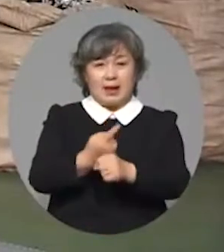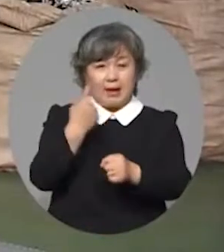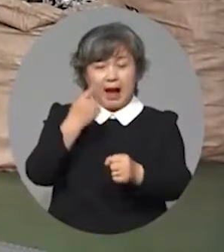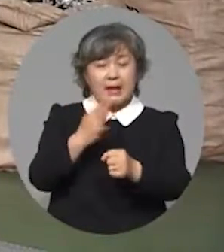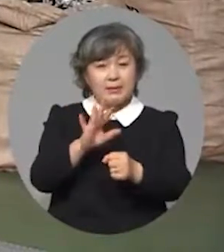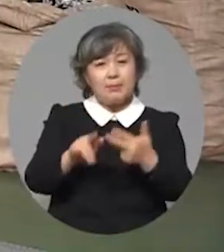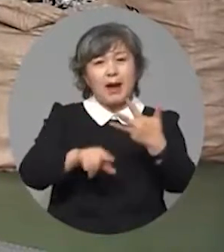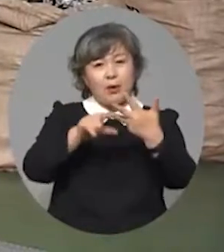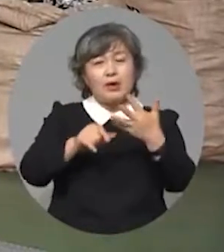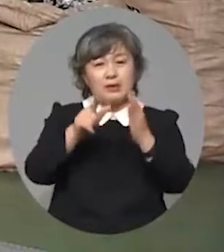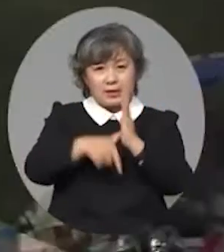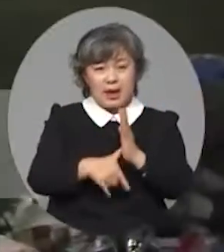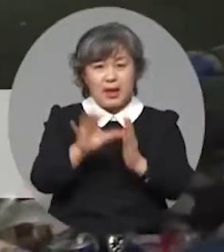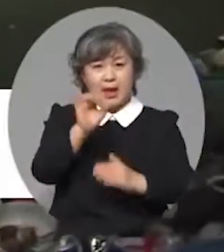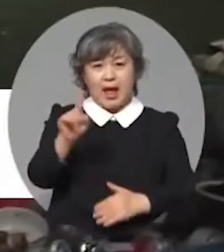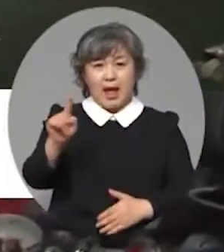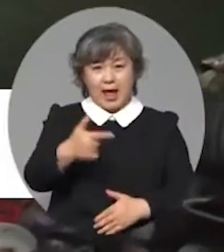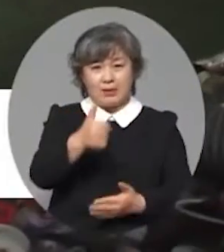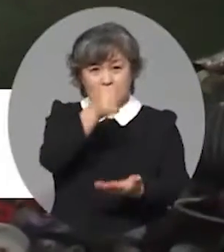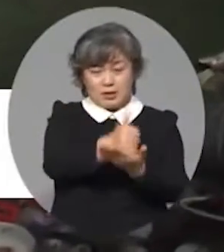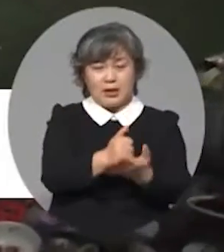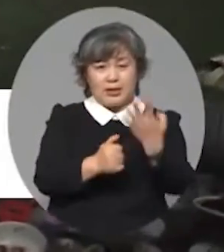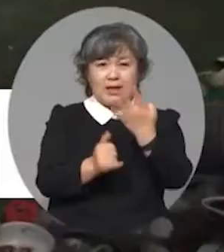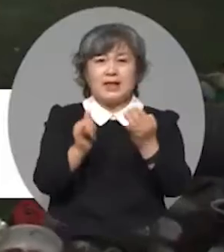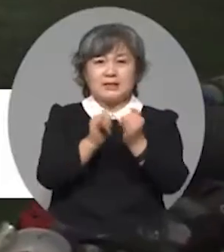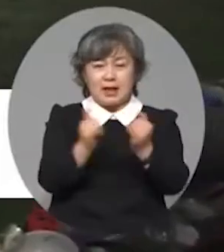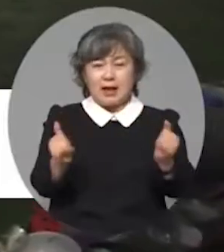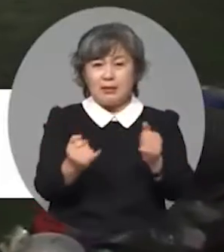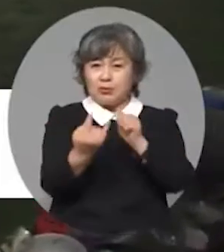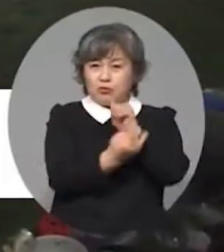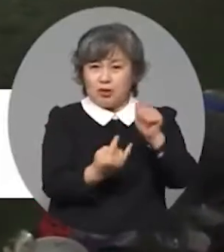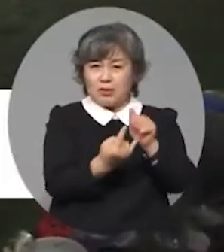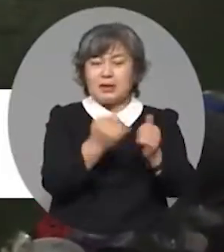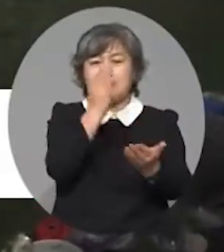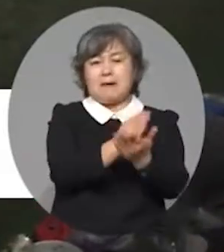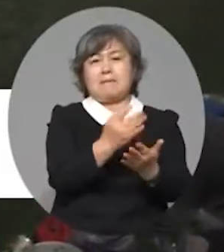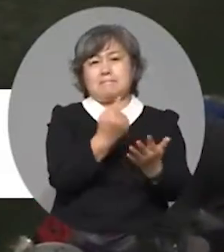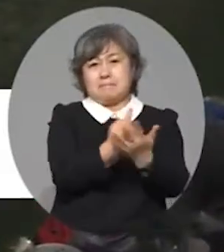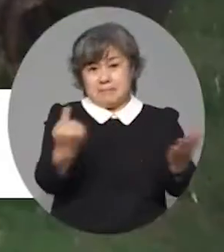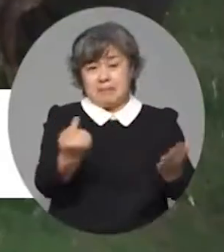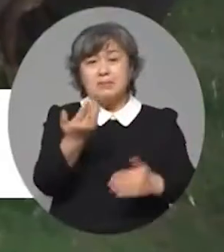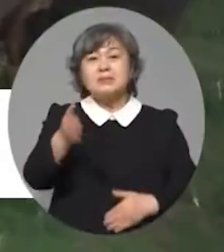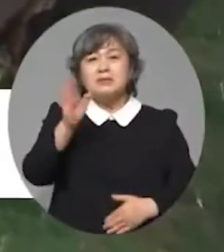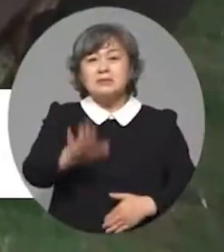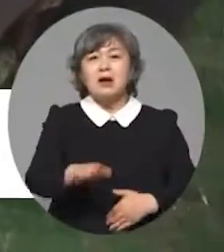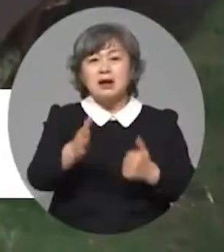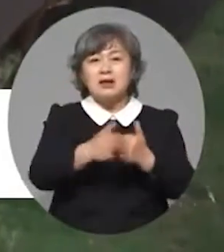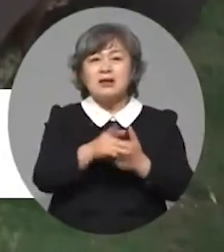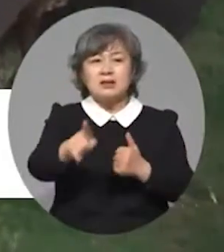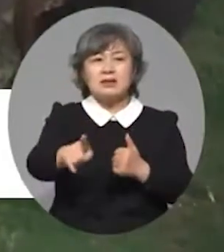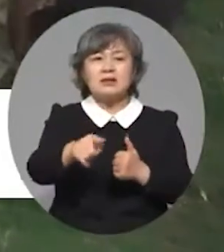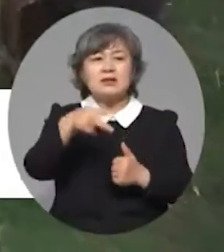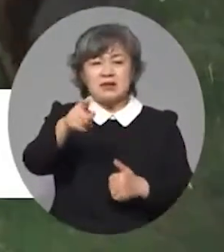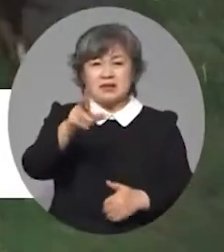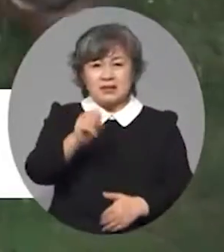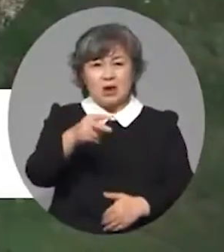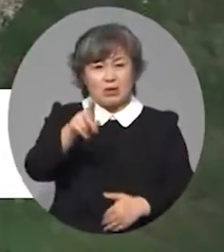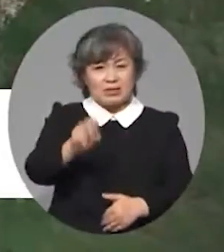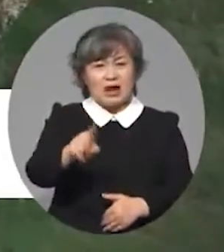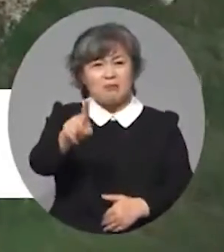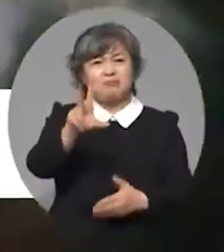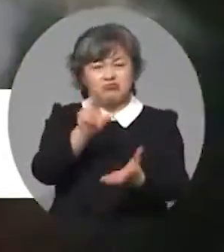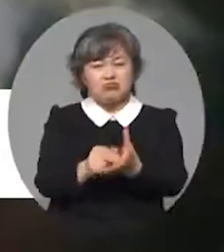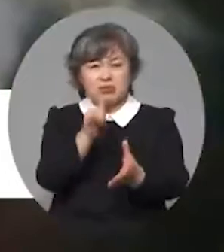8월 안병장 전 위원장을 포함한 4명을 위원에서 배제했지만 이들이 성상검사를 빌미로 실력 행사에